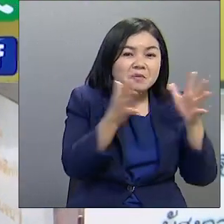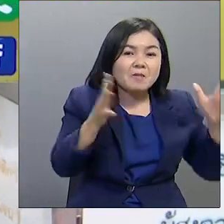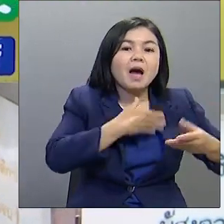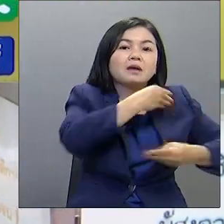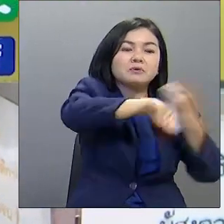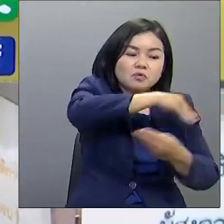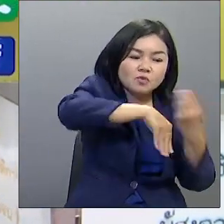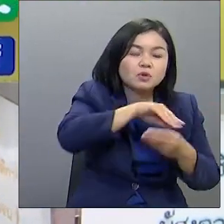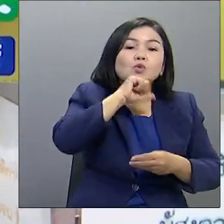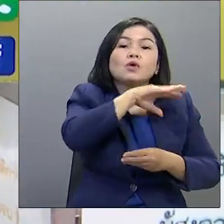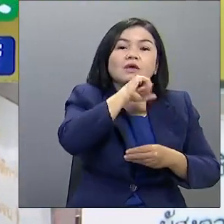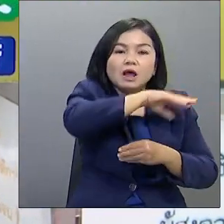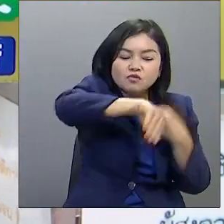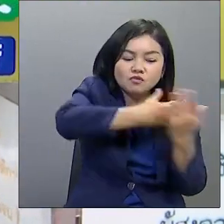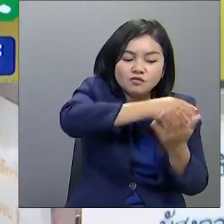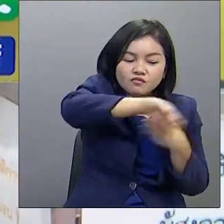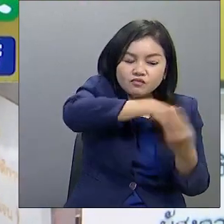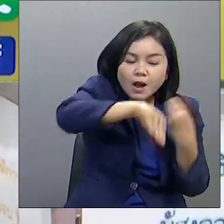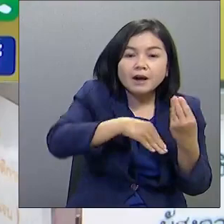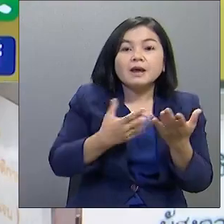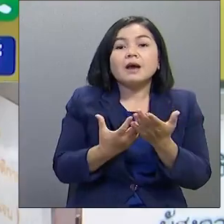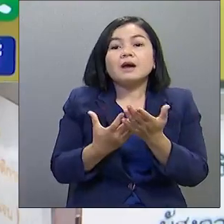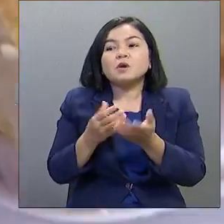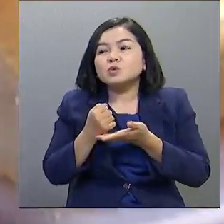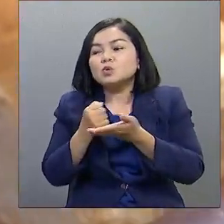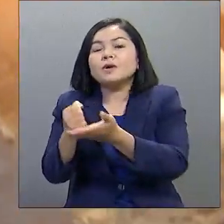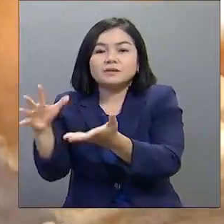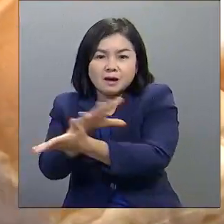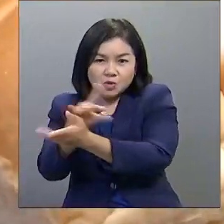ะ ขยันมากๆครับผมเราก็จะสามารถแบ่งปันกำไรให้สังคมได